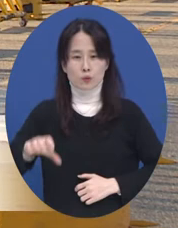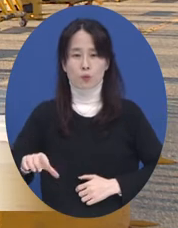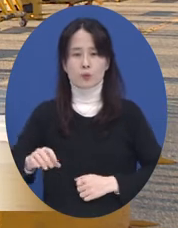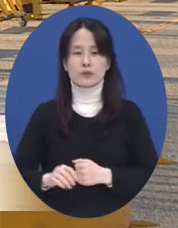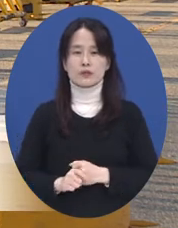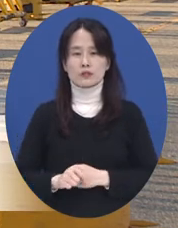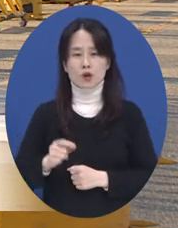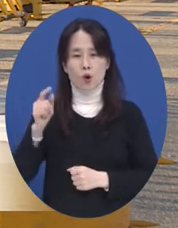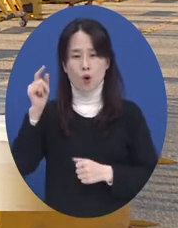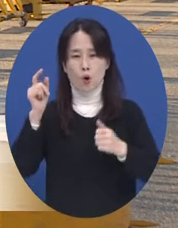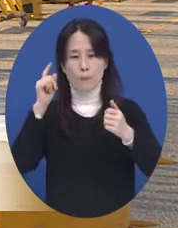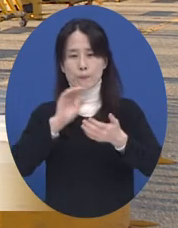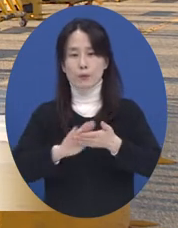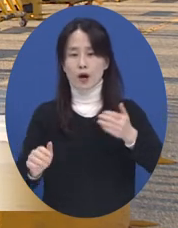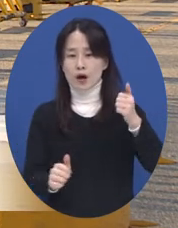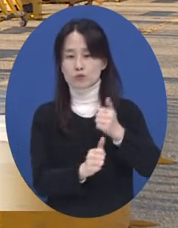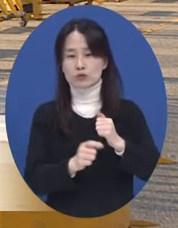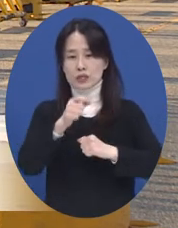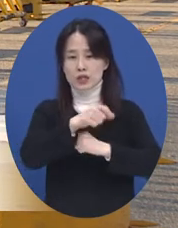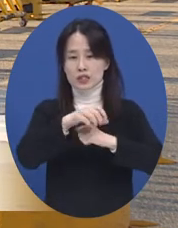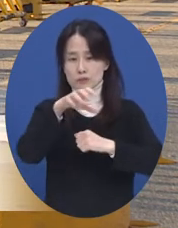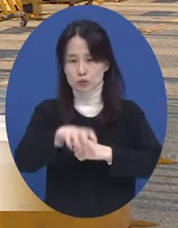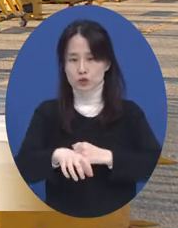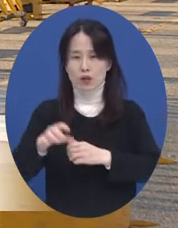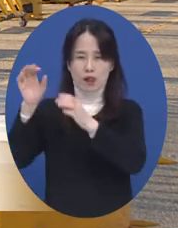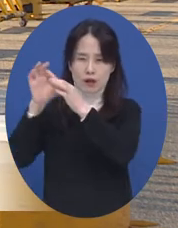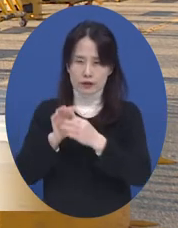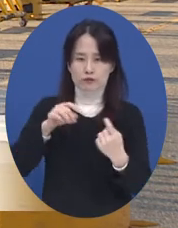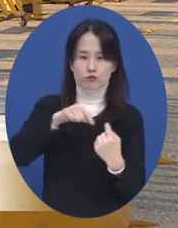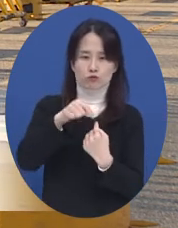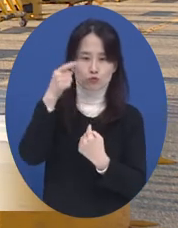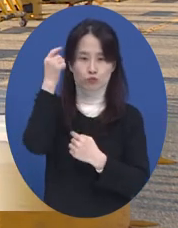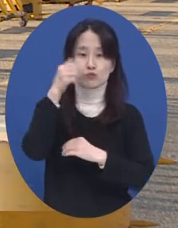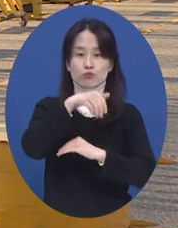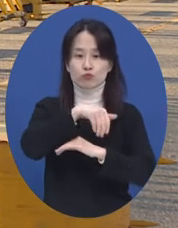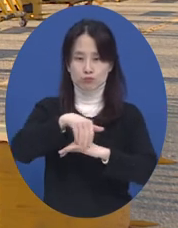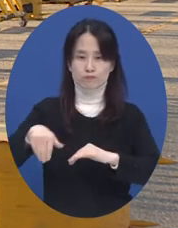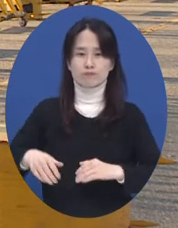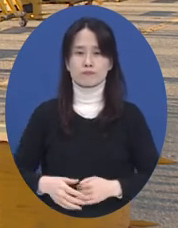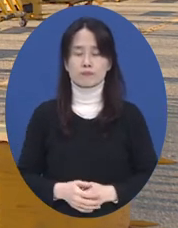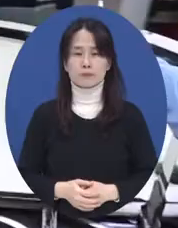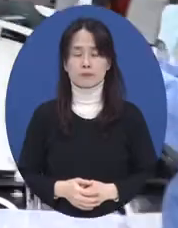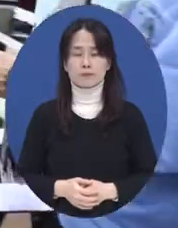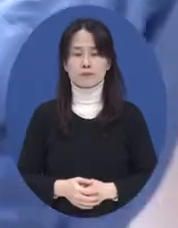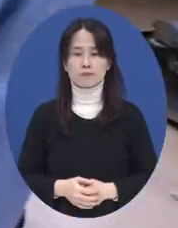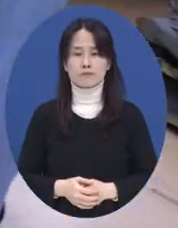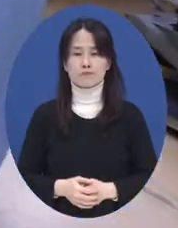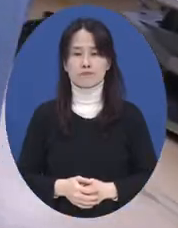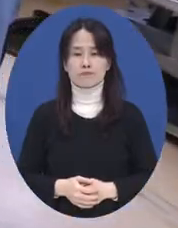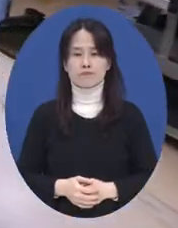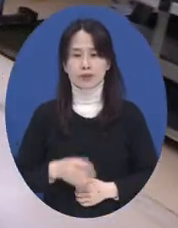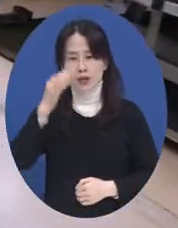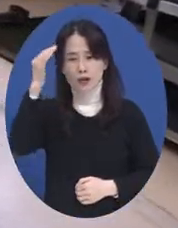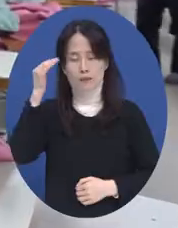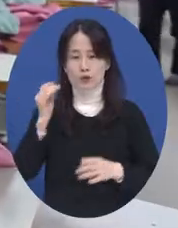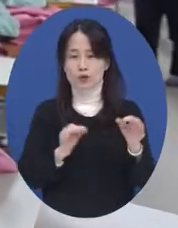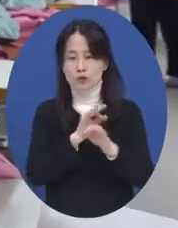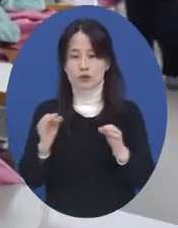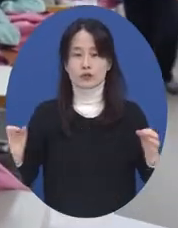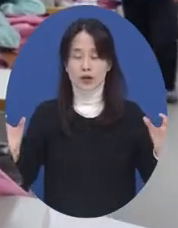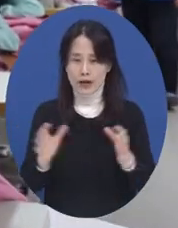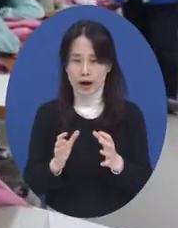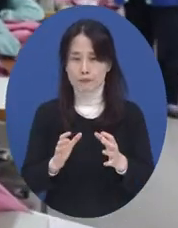도라전망대에서 평화 부지사 집무실을 계속 운영할 계획입니다. 한반도 경제